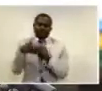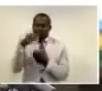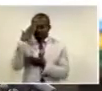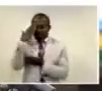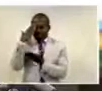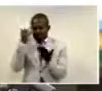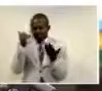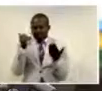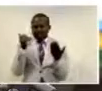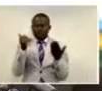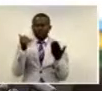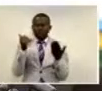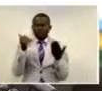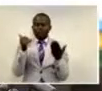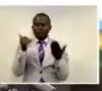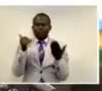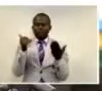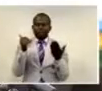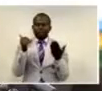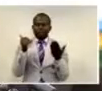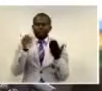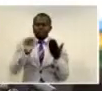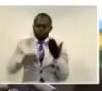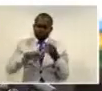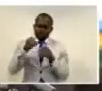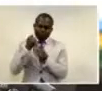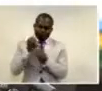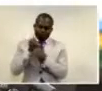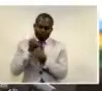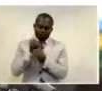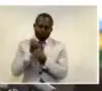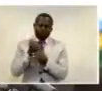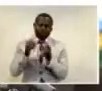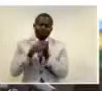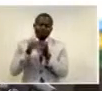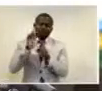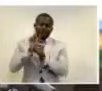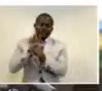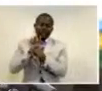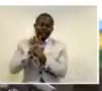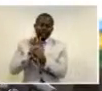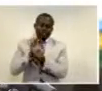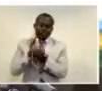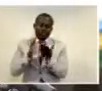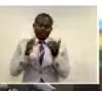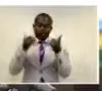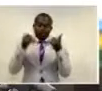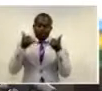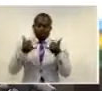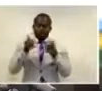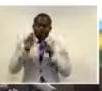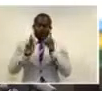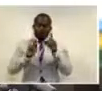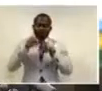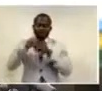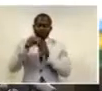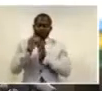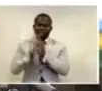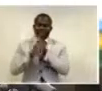bikorwe cyane cyane ko urebye abaturage b'akarere ka